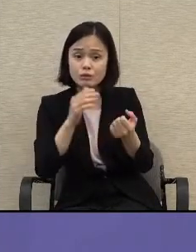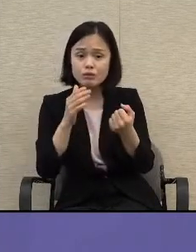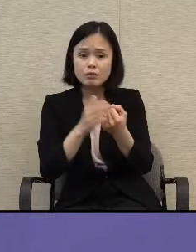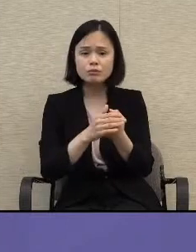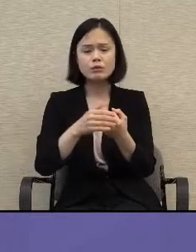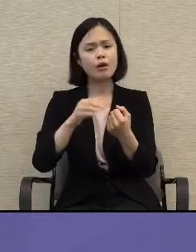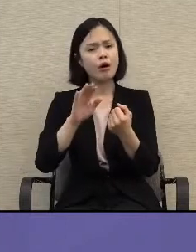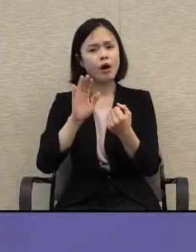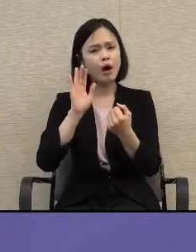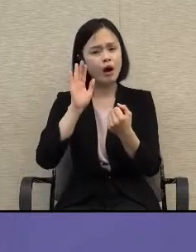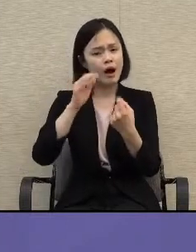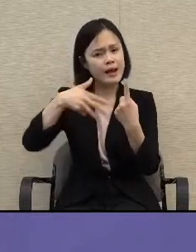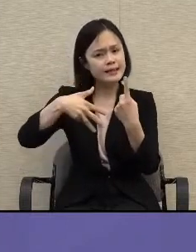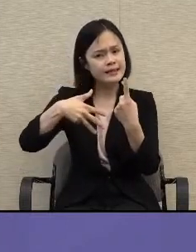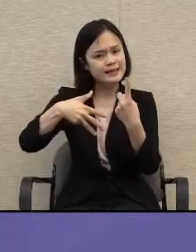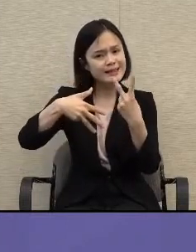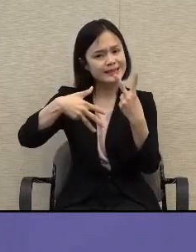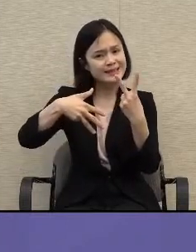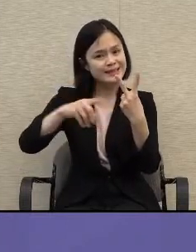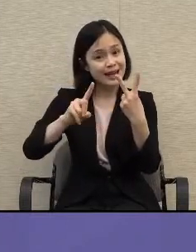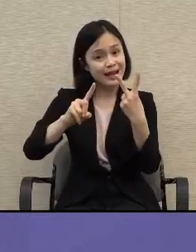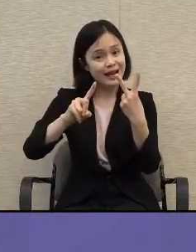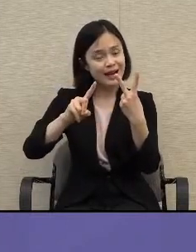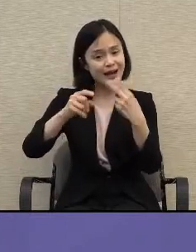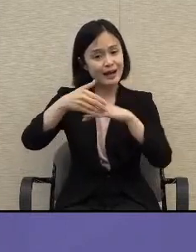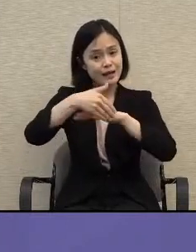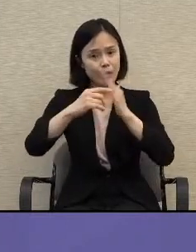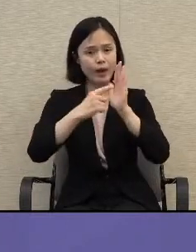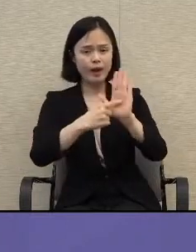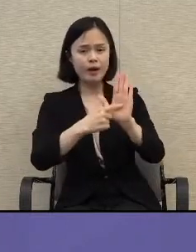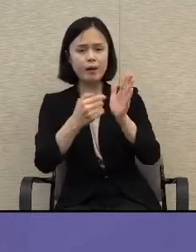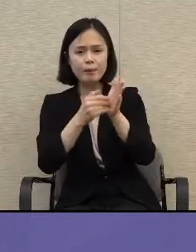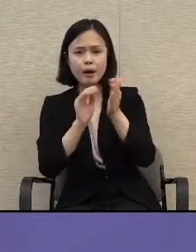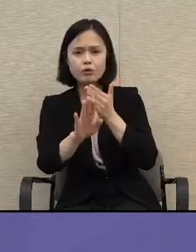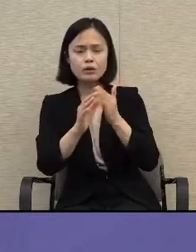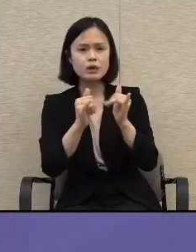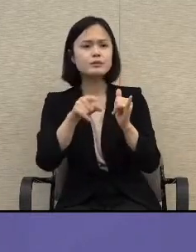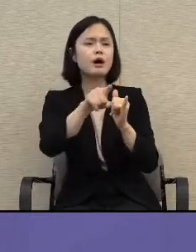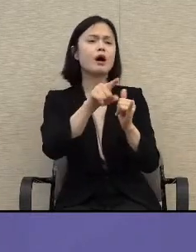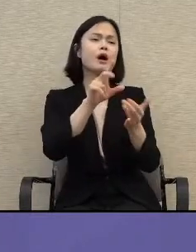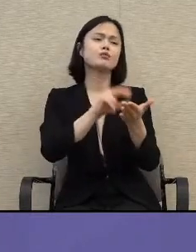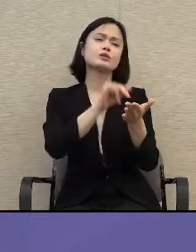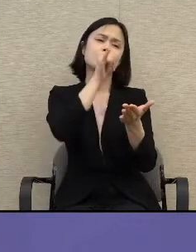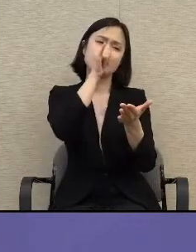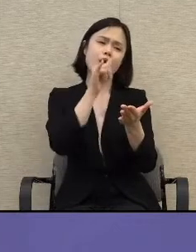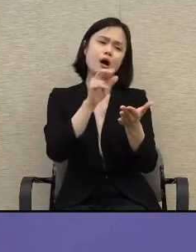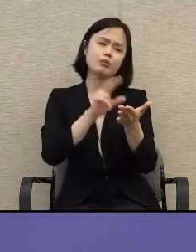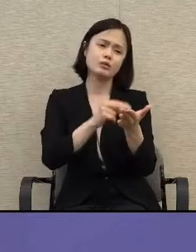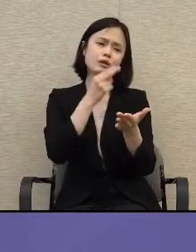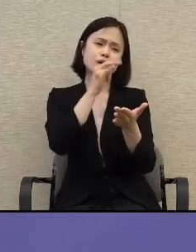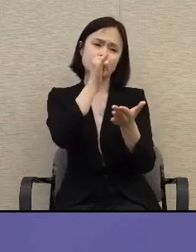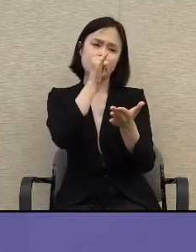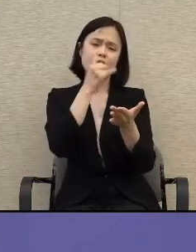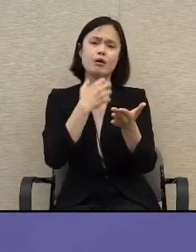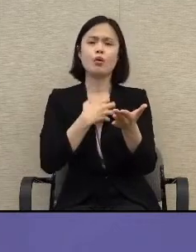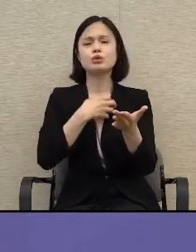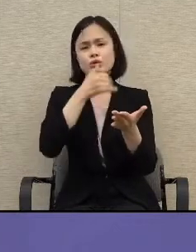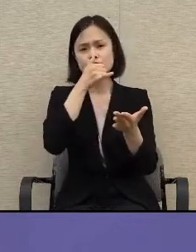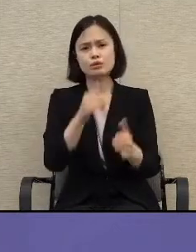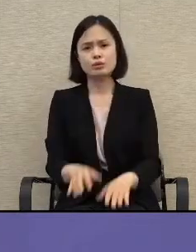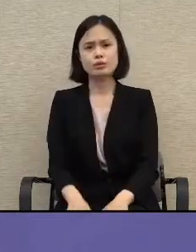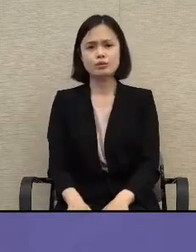기본계획이 발표된 이후에도 다양한 우려로 이제 등장을 하기는 했는데요. 어쨌든 공통적인 인식과 기대를 조금